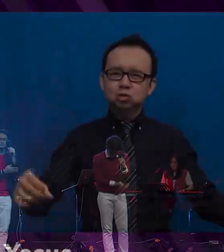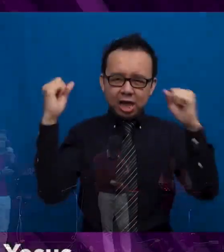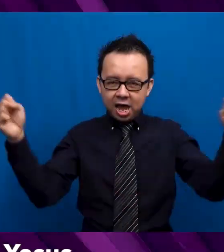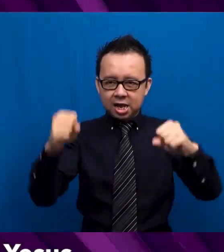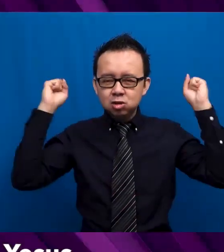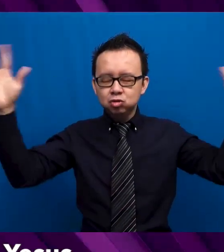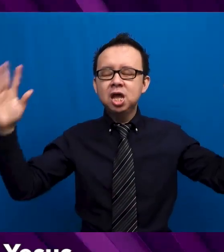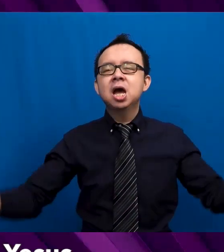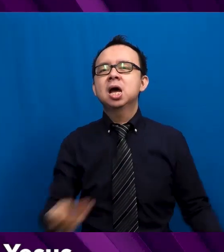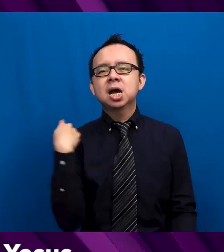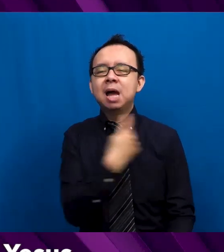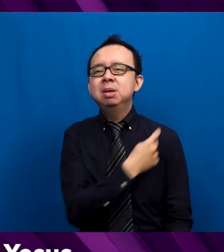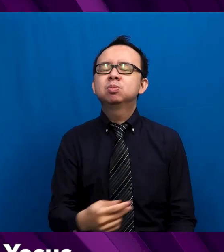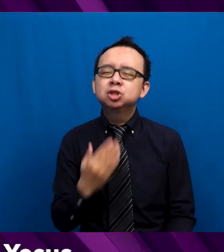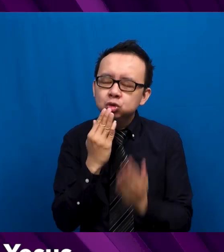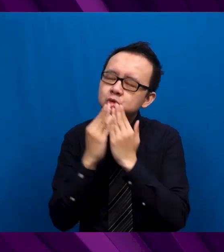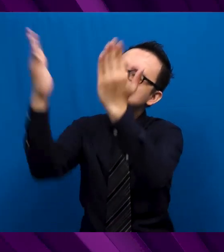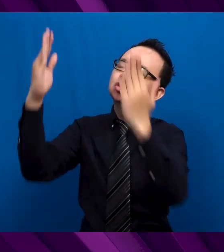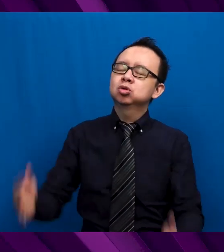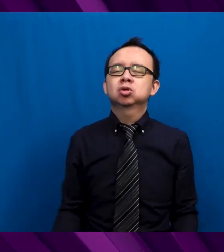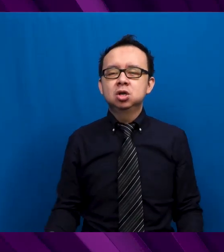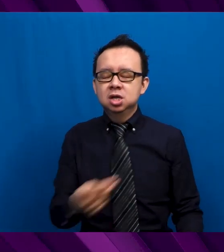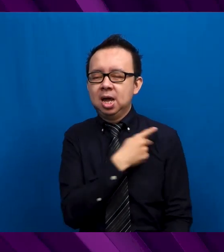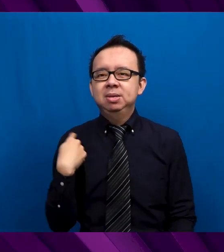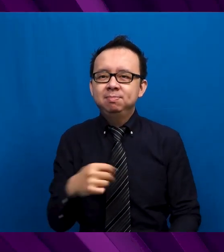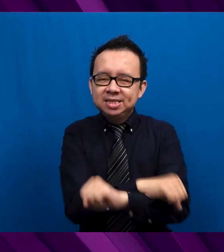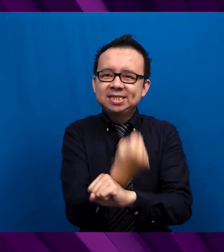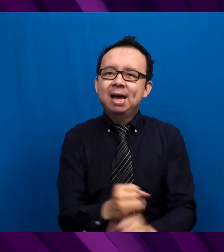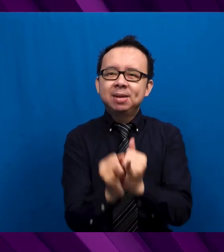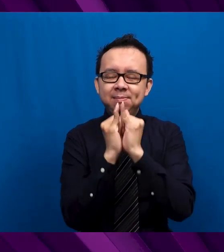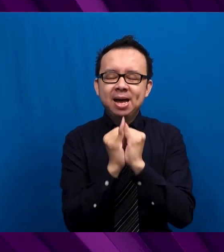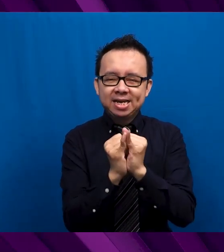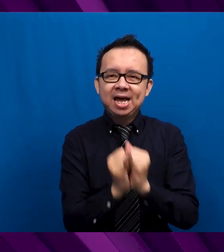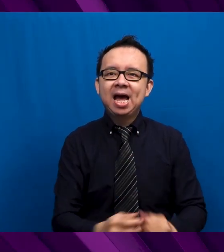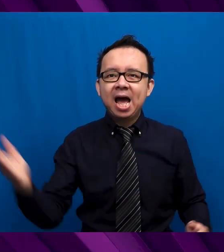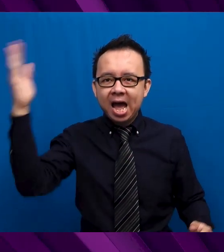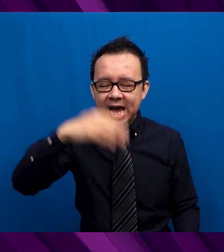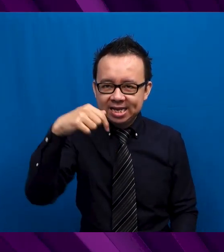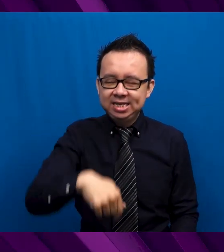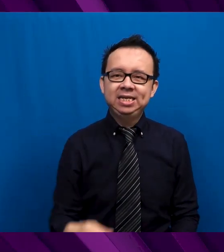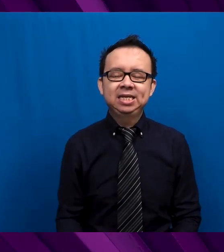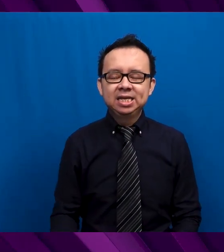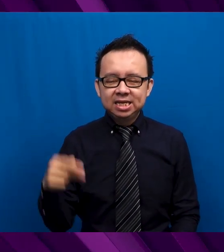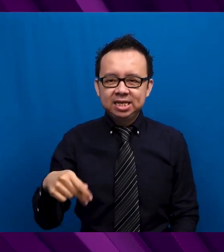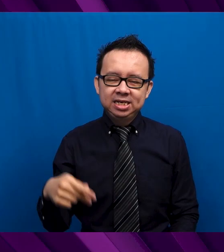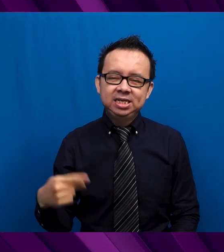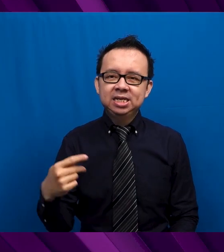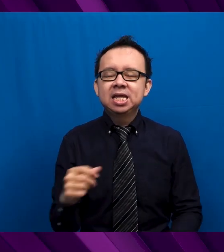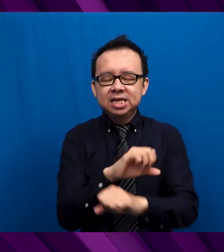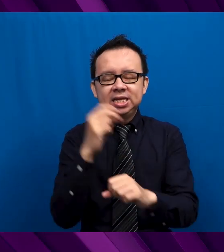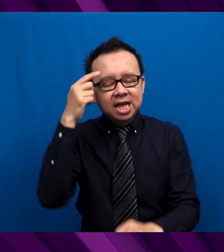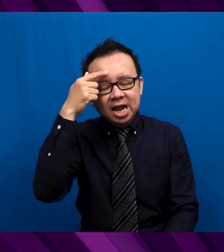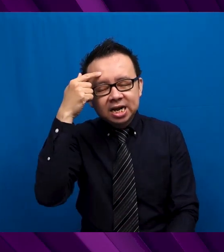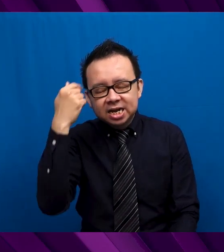Haleluya, kami bersyukur hari ini Tuhan kalau kami boleh beribadah kepadamu sekali lagi. Dan kalau kami boleh beribadah ini merupakan anugerah-Mu dalam kehidupan kami. Terima kasih